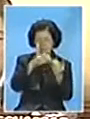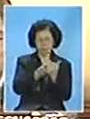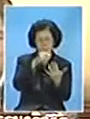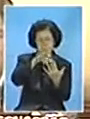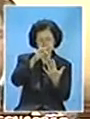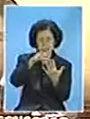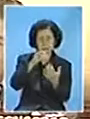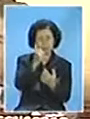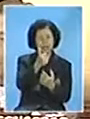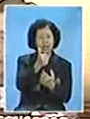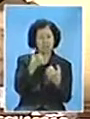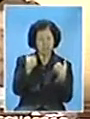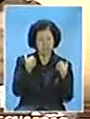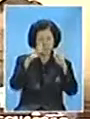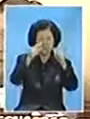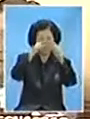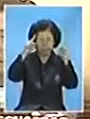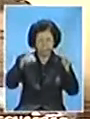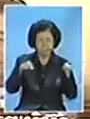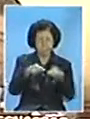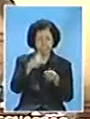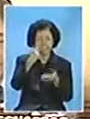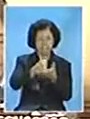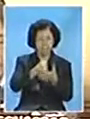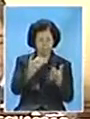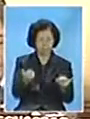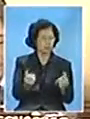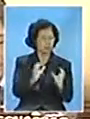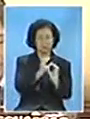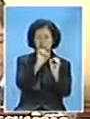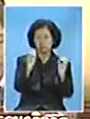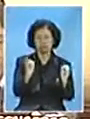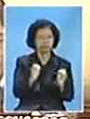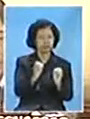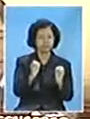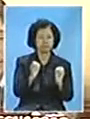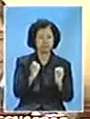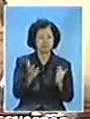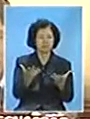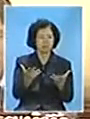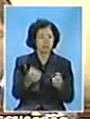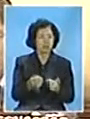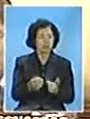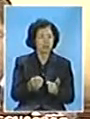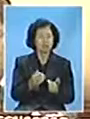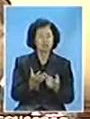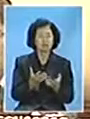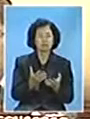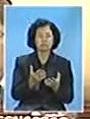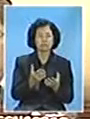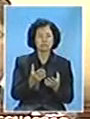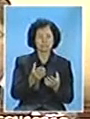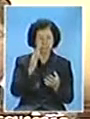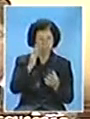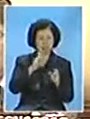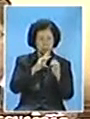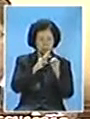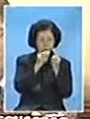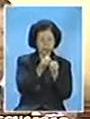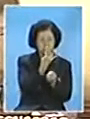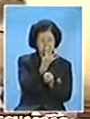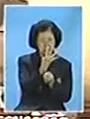บประกอบวิชาชีพซึ่งณขณะนี้ไม่มีจะไม่มีกันอยู่จะมีจริงๆก็อาจจะมีหมวด4หมวด